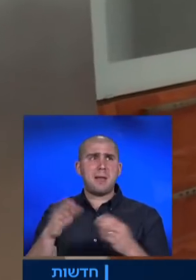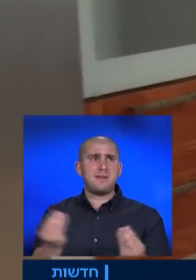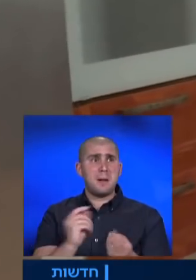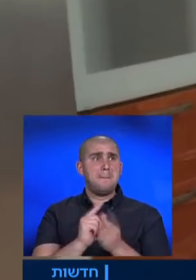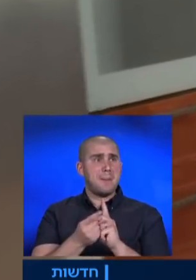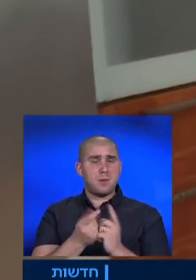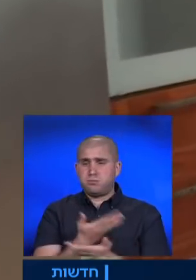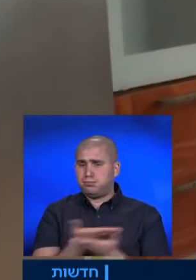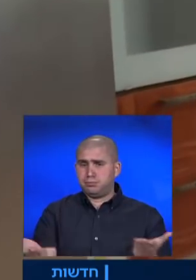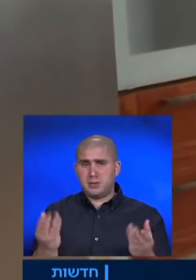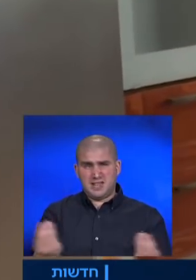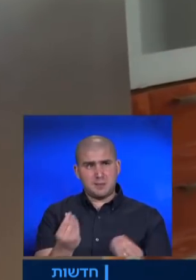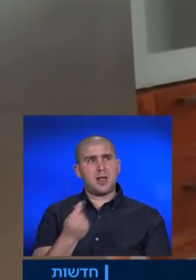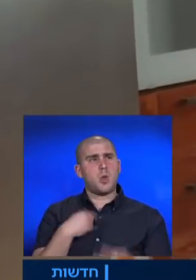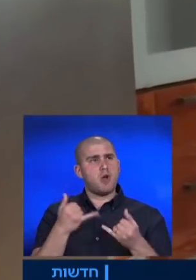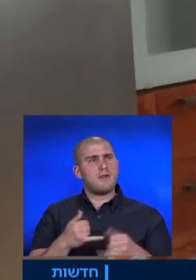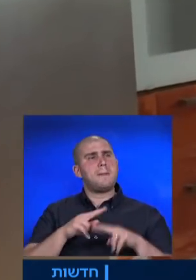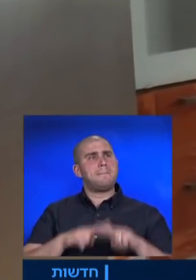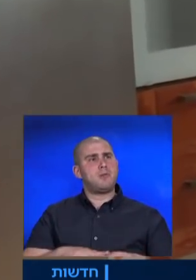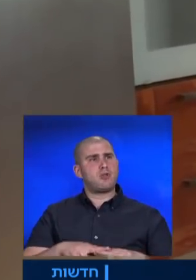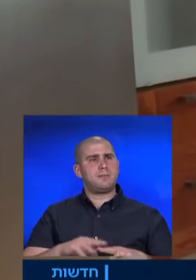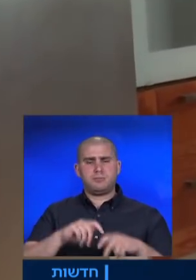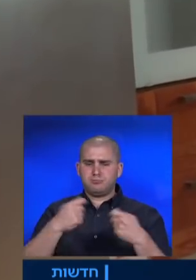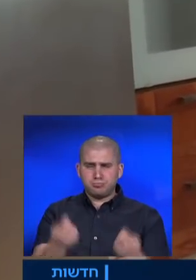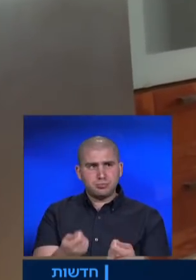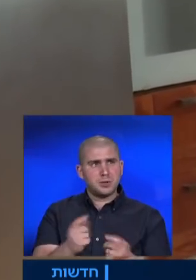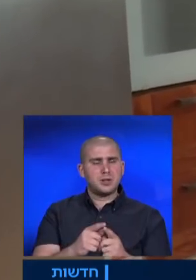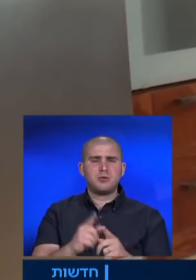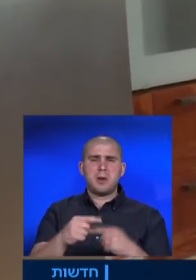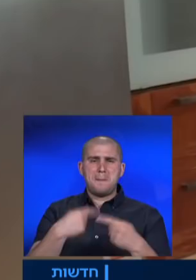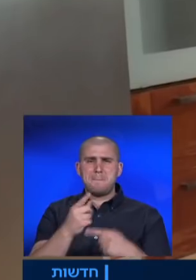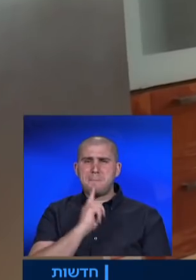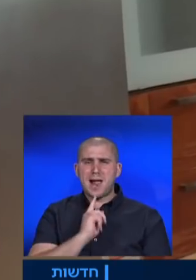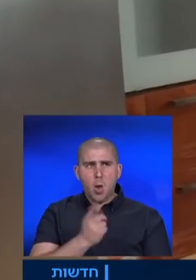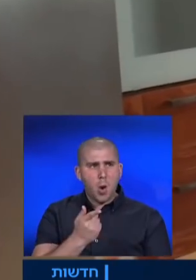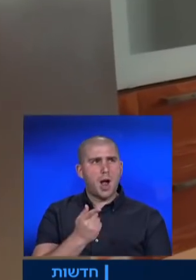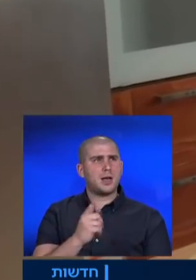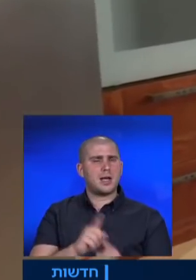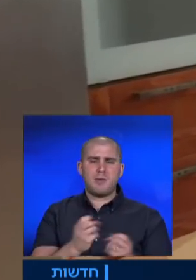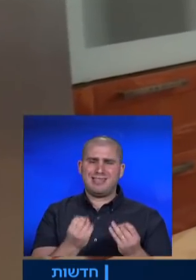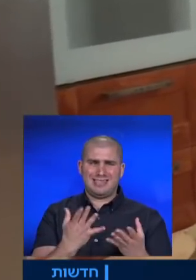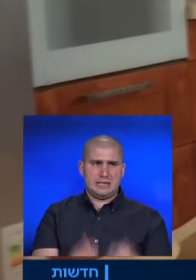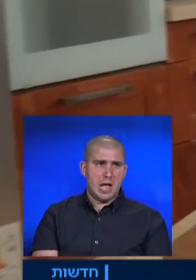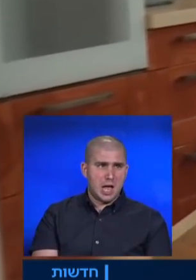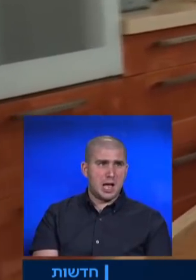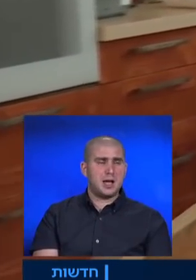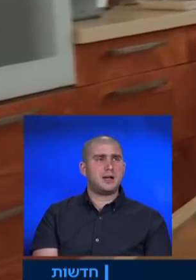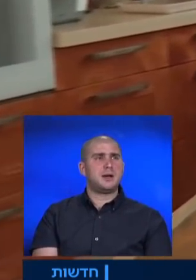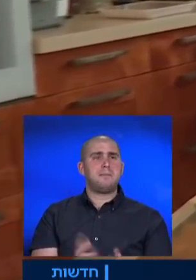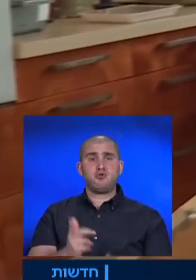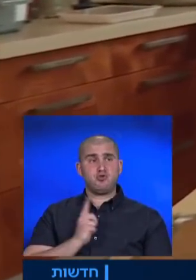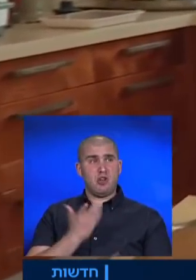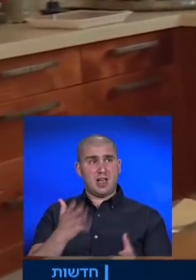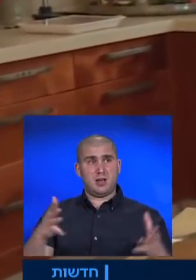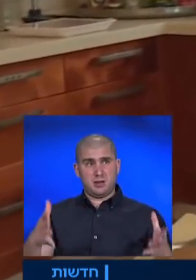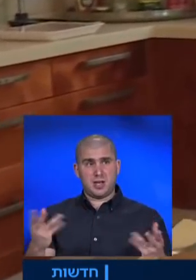הדברים, אנחנו עכשיו משאירים אותם ארוזים, בקלאווה מקומית, ארוזה וטריה. הקיט שיחכה להם כמובן על